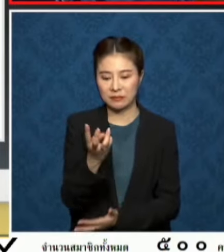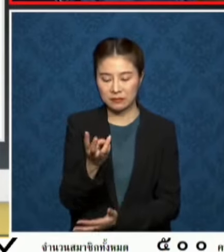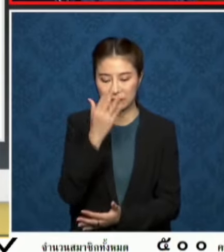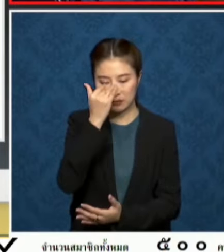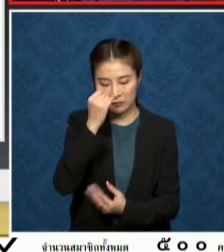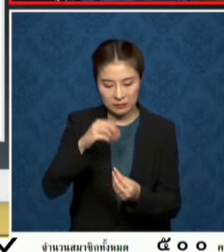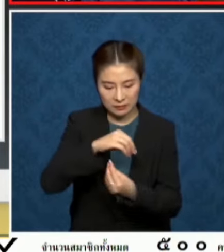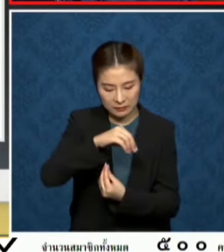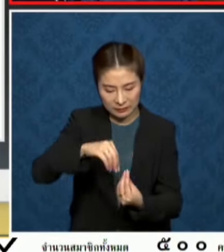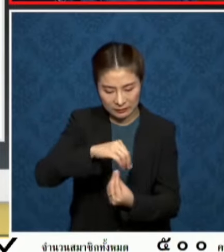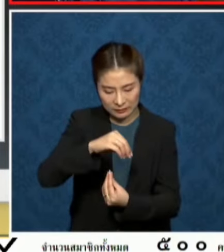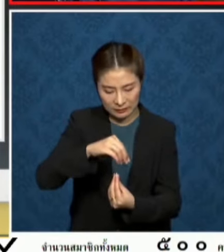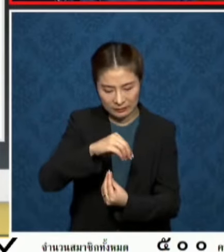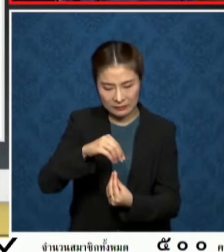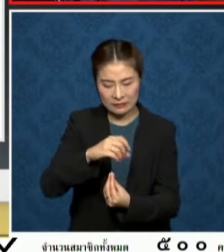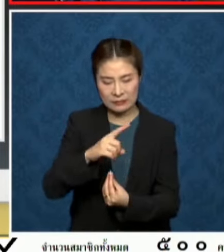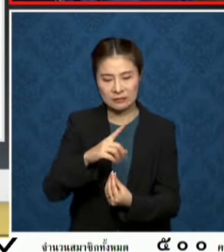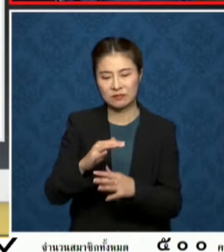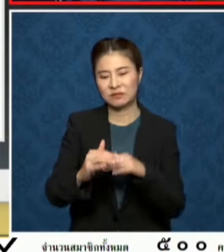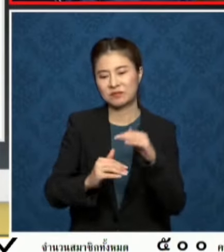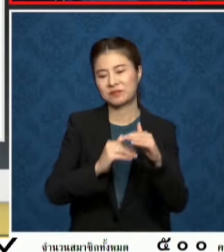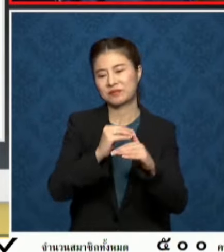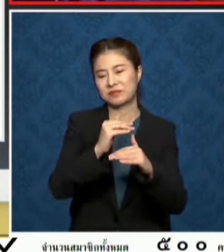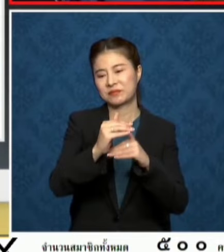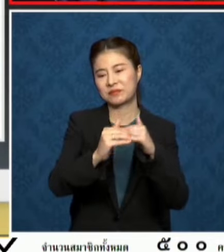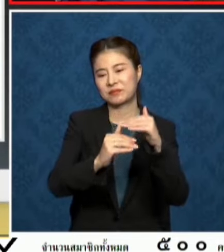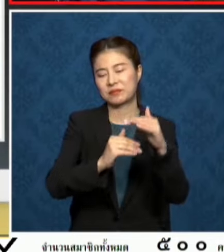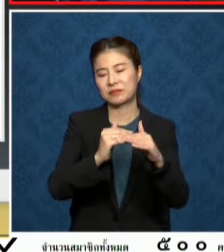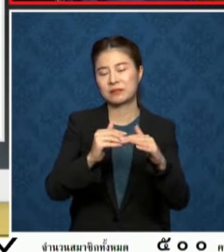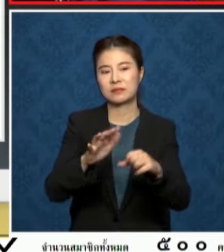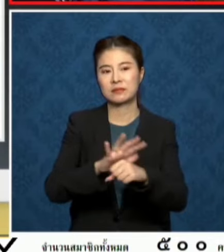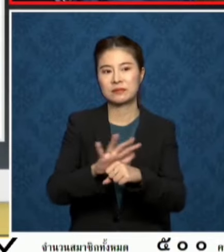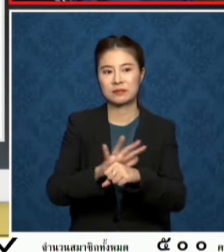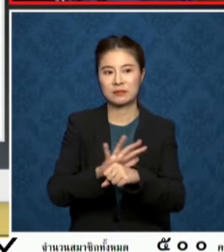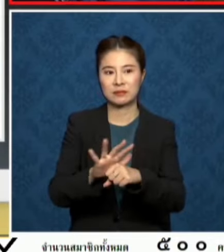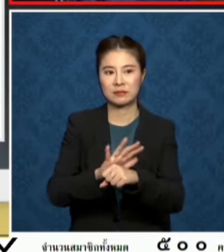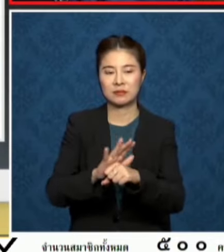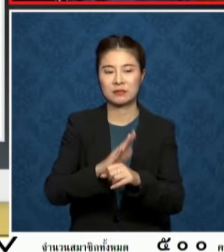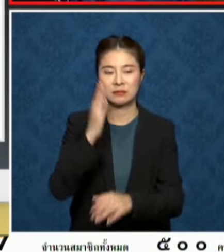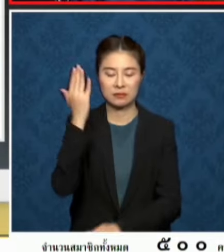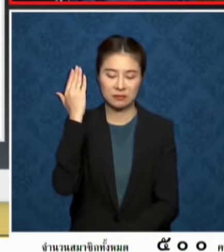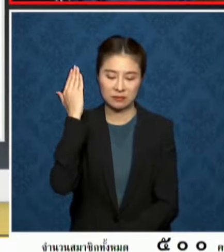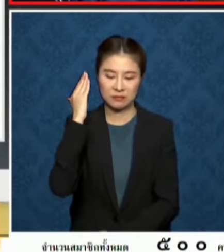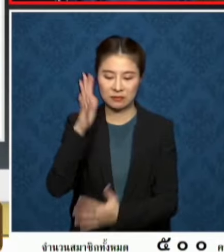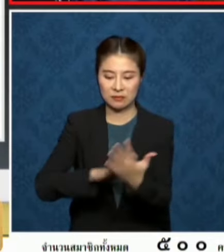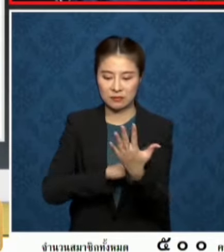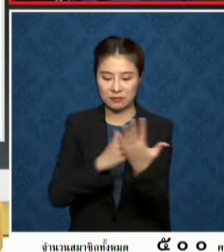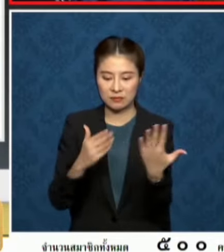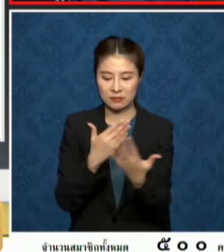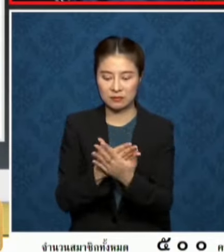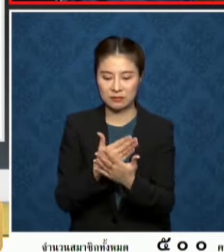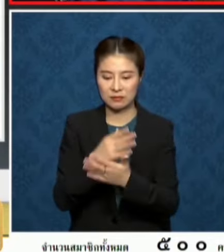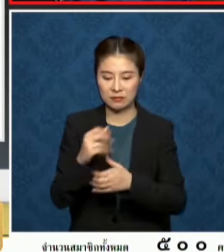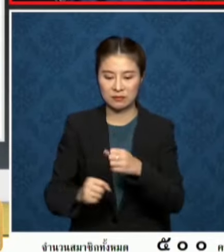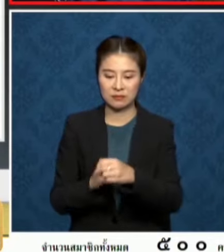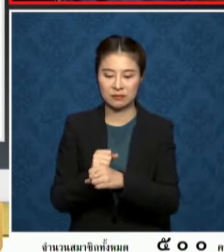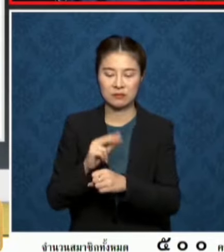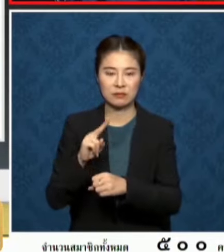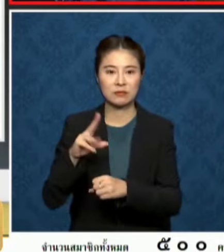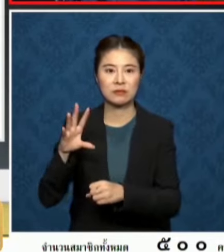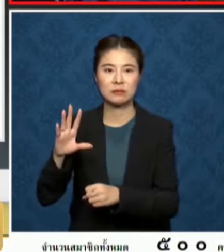ศรษฐกิจโตช้ากว่าตอนที่คาดการเอาไว้ตอนทำงบประมาณตอนทำงบประมาณเนี่ยคิดว่าเศรษฐกิจของปี67เนี่ยน่าจะโตประม